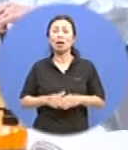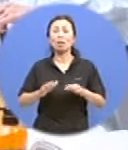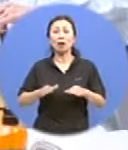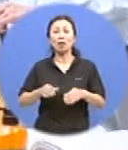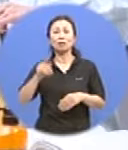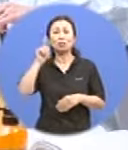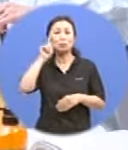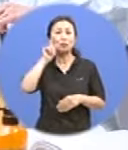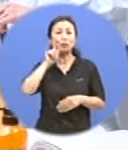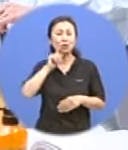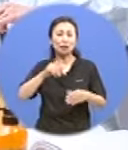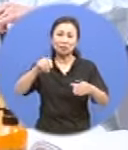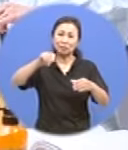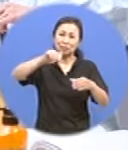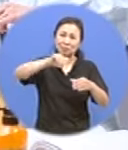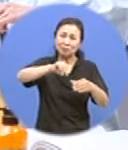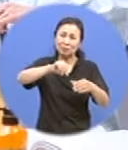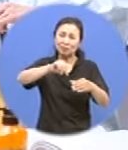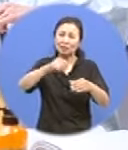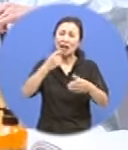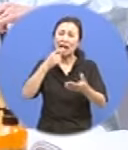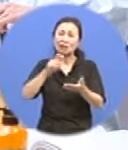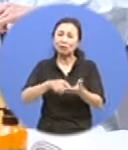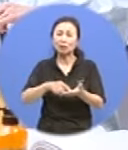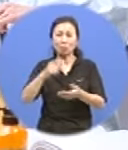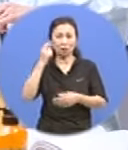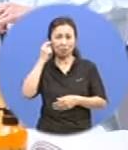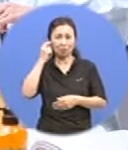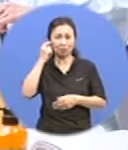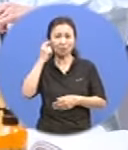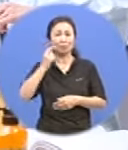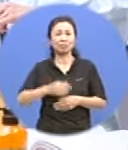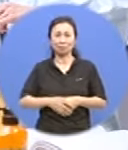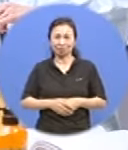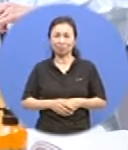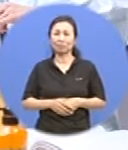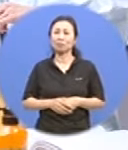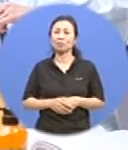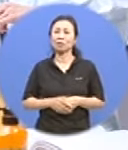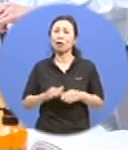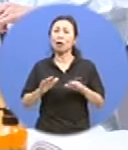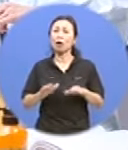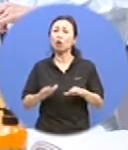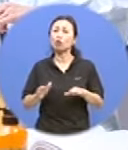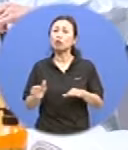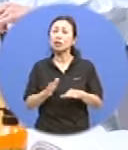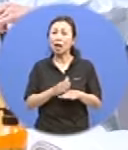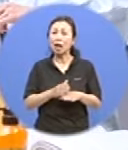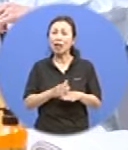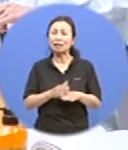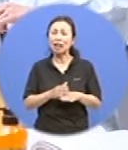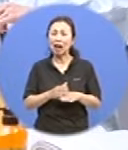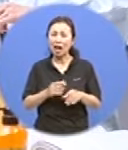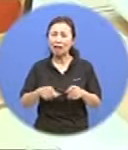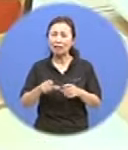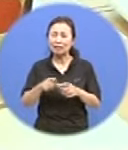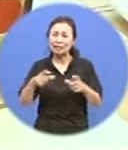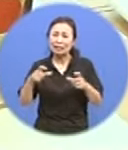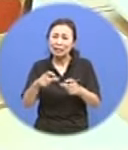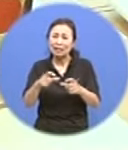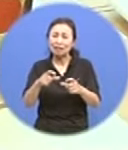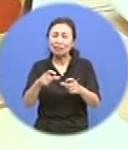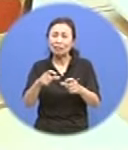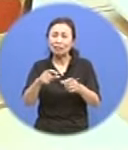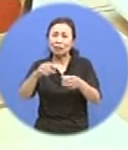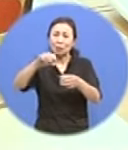が上がってきて、 はいはい、 まあ、カオグループではこの今年からですね、またシャンプーの詰め替えをよりコンパクトにして、漏